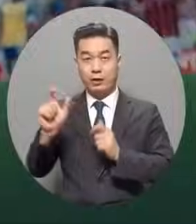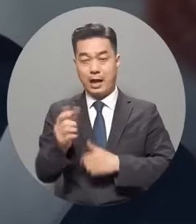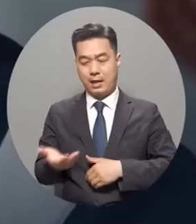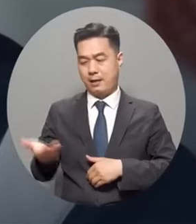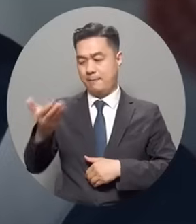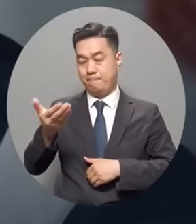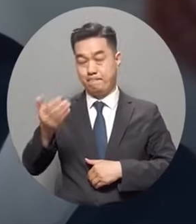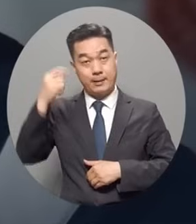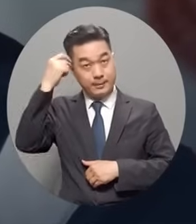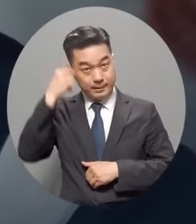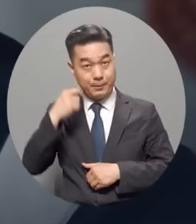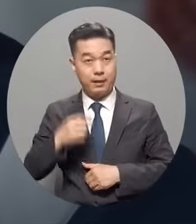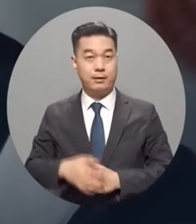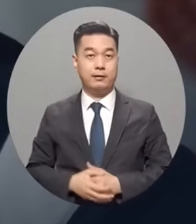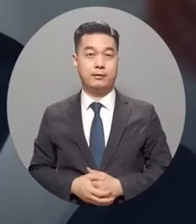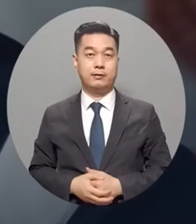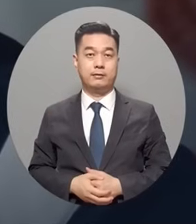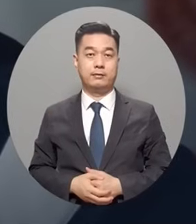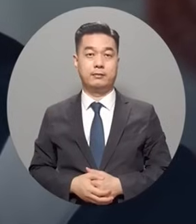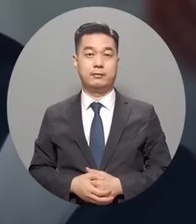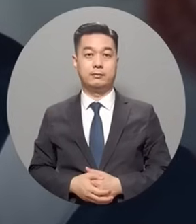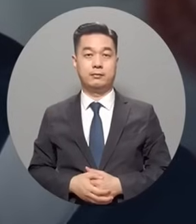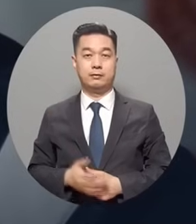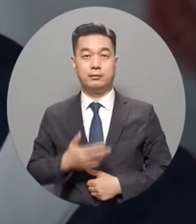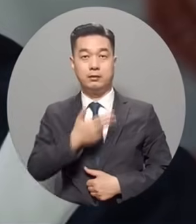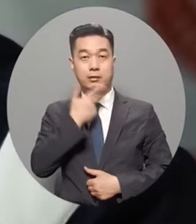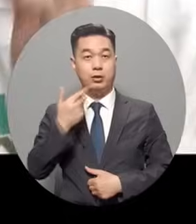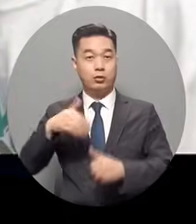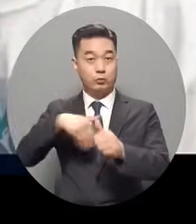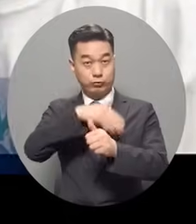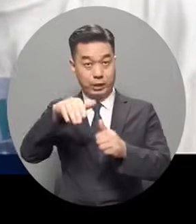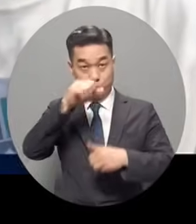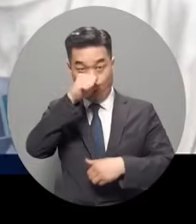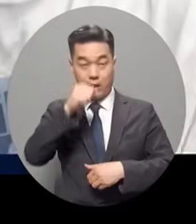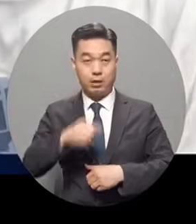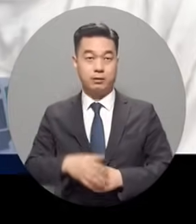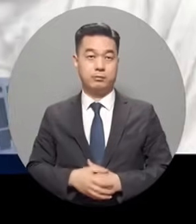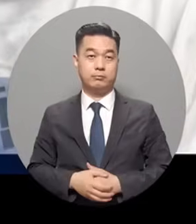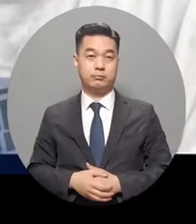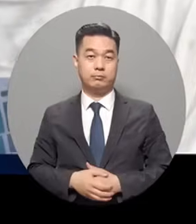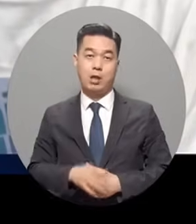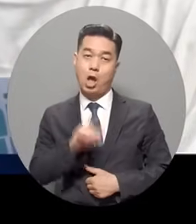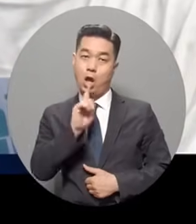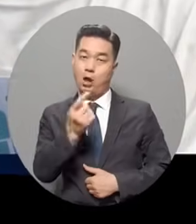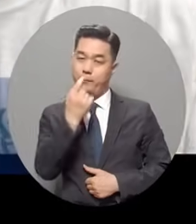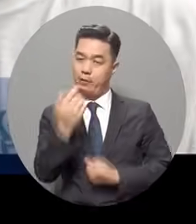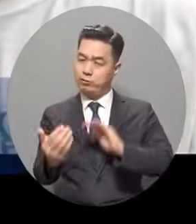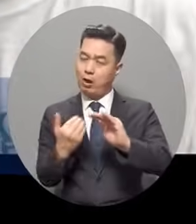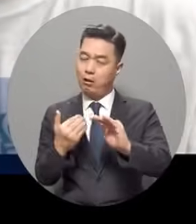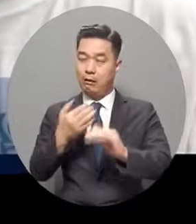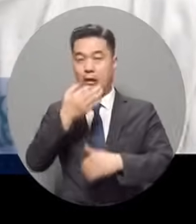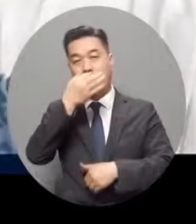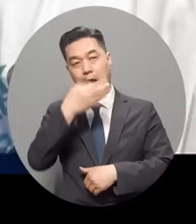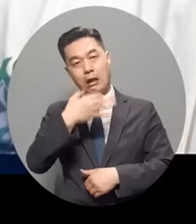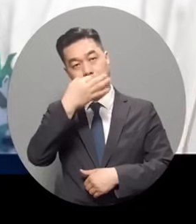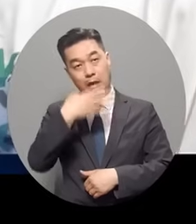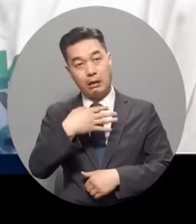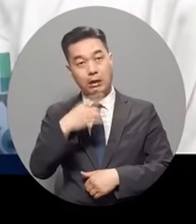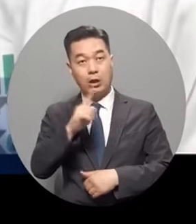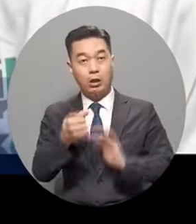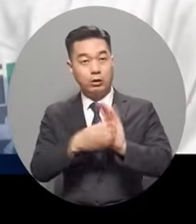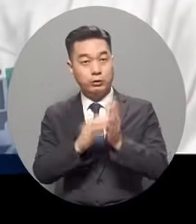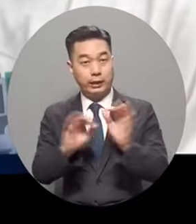now. I love the atmosphere in the UK. 언어를 배우기 전에는 되게 힘들었어요. 이제 어느